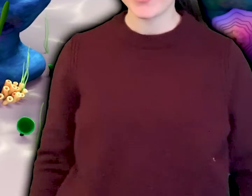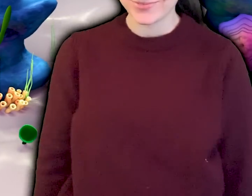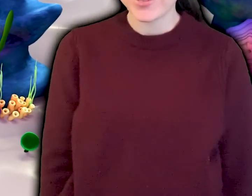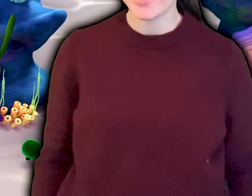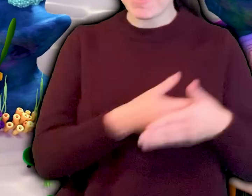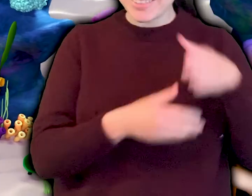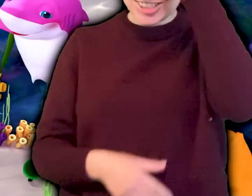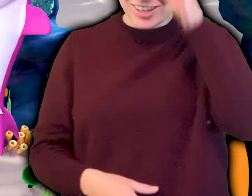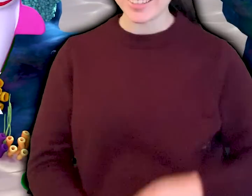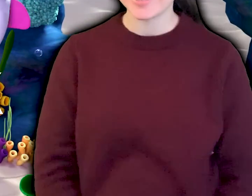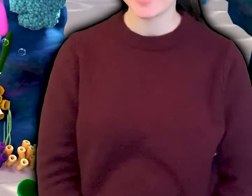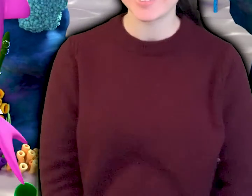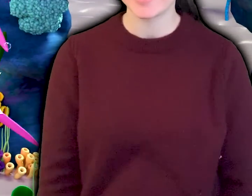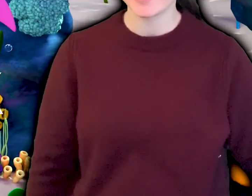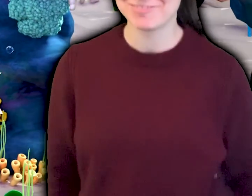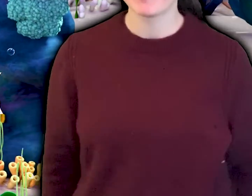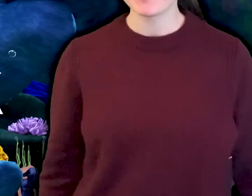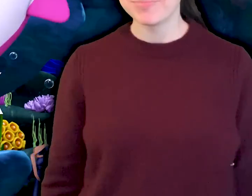late baby